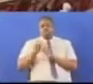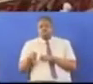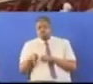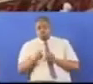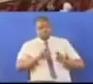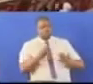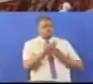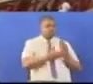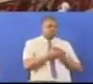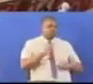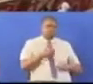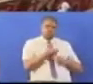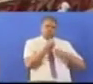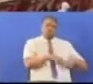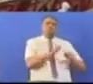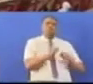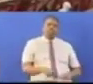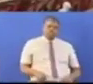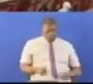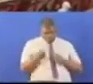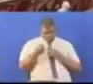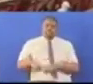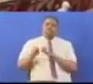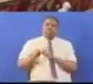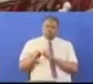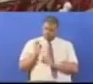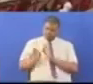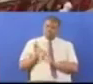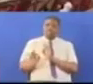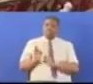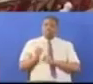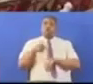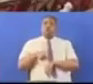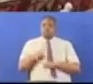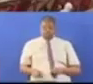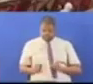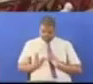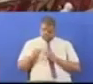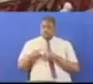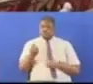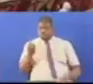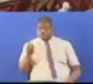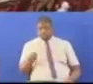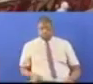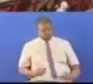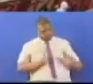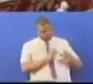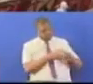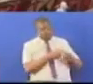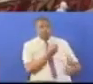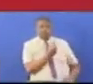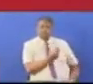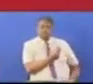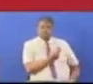yetu ambao tunatakiwa kutekeleza na utekelezwe ipasavyo na kwa wakati. Hiyo ni timu ya kwanza, lakini timu ya pili